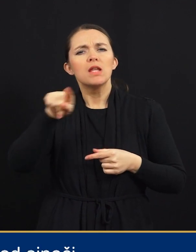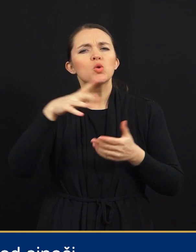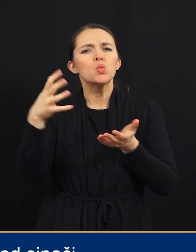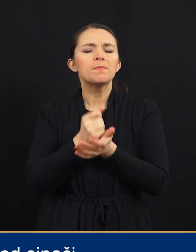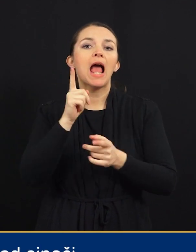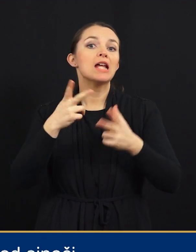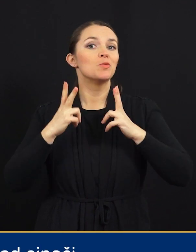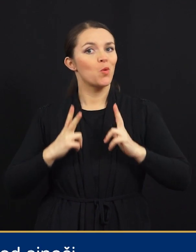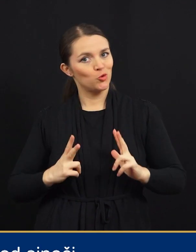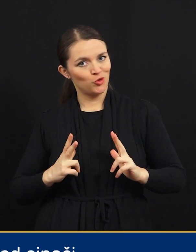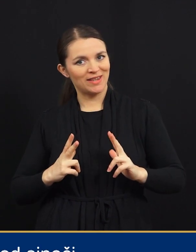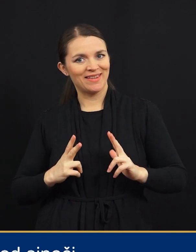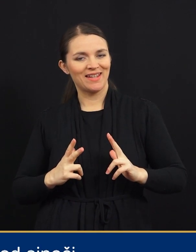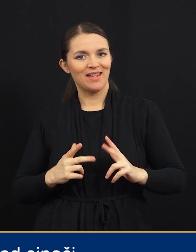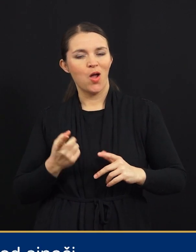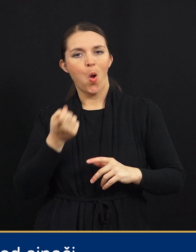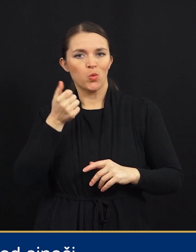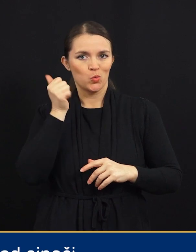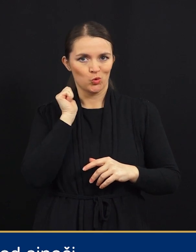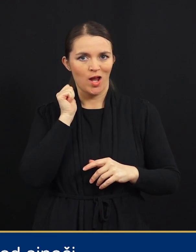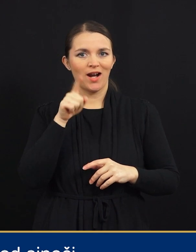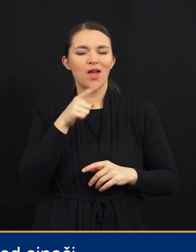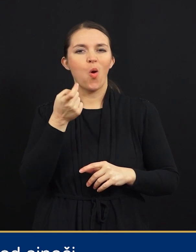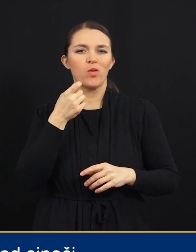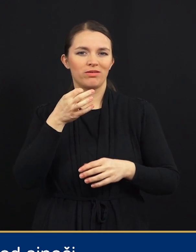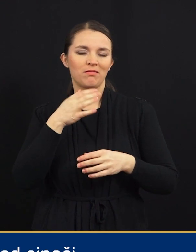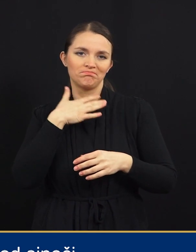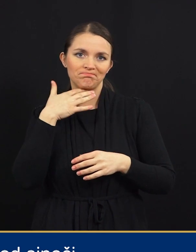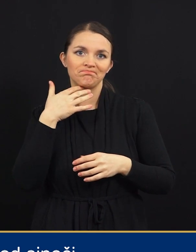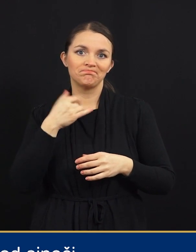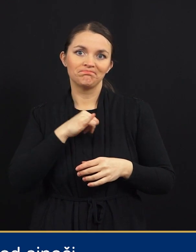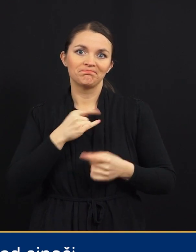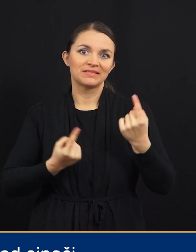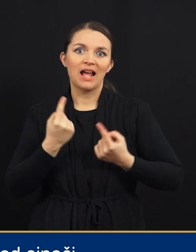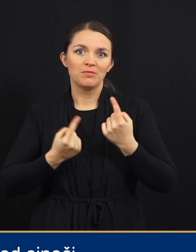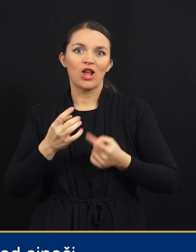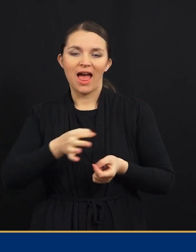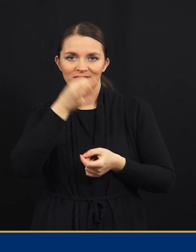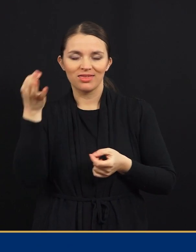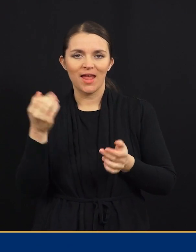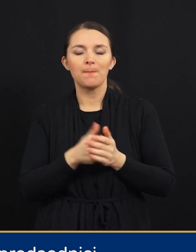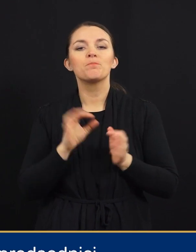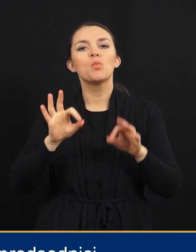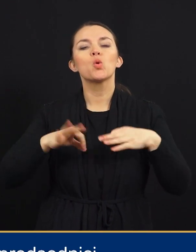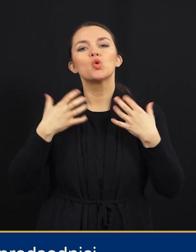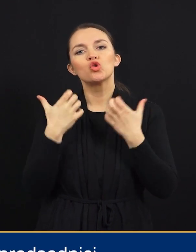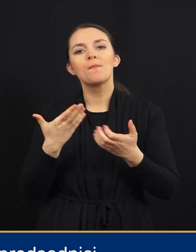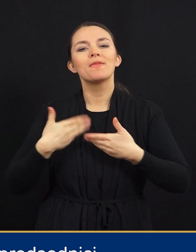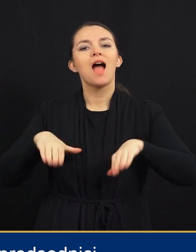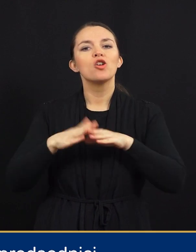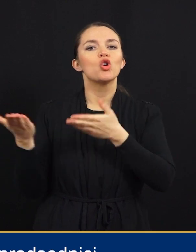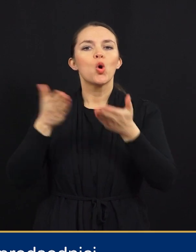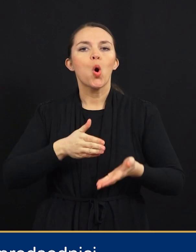se uspeli kaj spočiti od sinoči in od precej dinamičnega dne. Dobro jutro želim